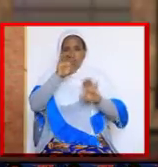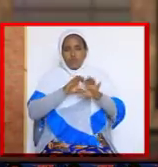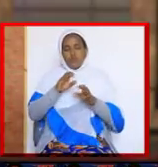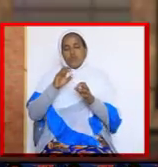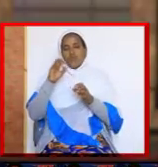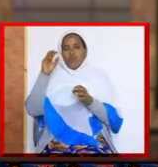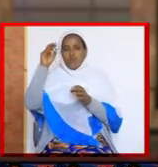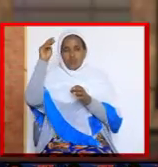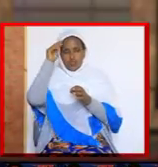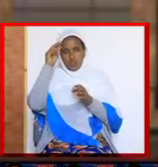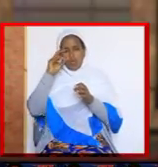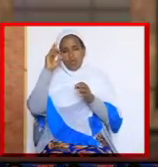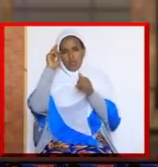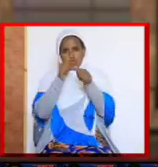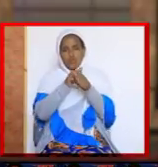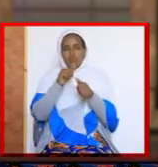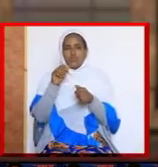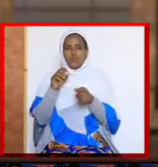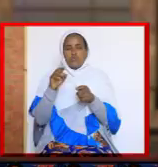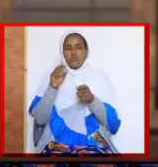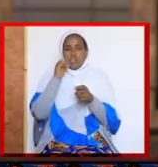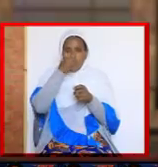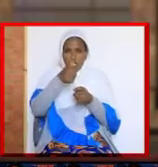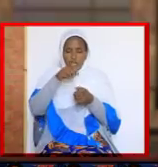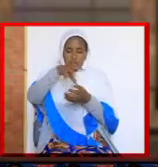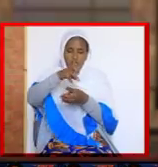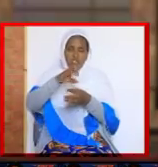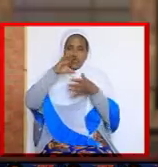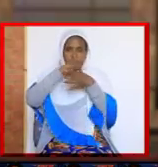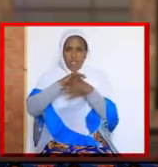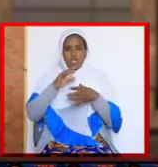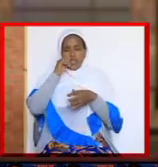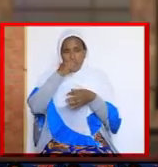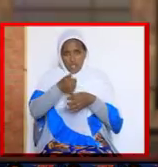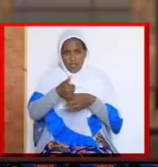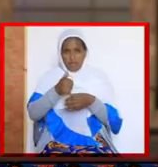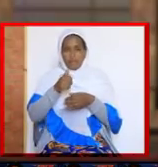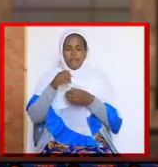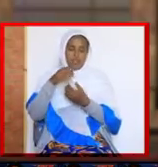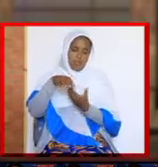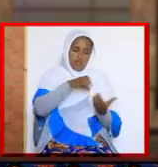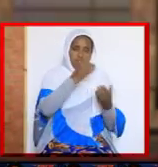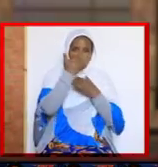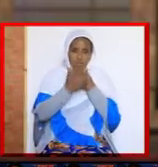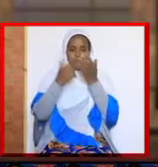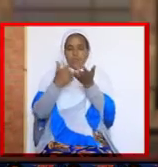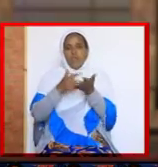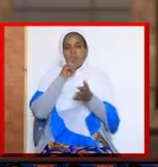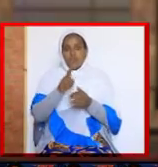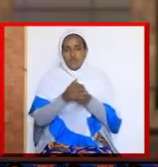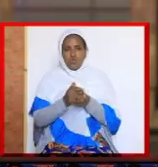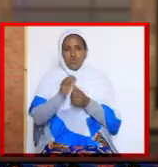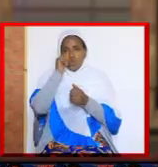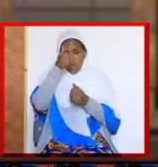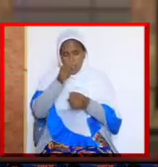ምሳሌ ያደረገው ከምሴተ ሐሙስ ነው። ክርስቶስ ነገ የሚፈተት ስጋዬ ነገ የሚፈስ ደሜ ይህ ነው ብሎ በምሴተ